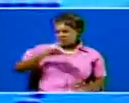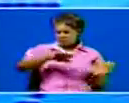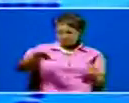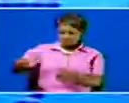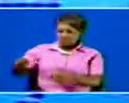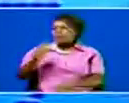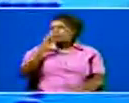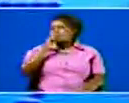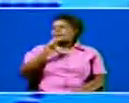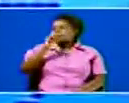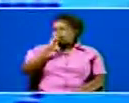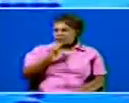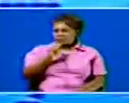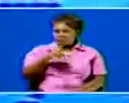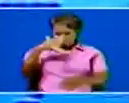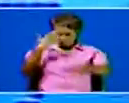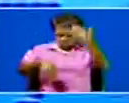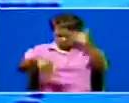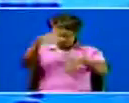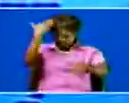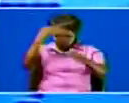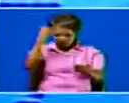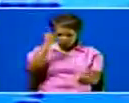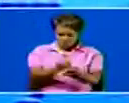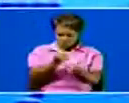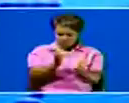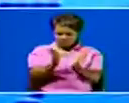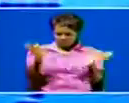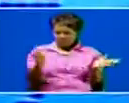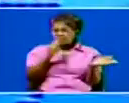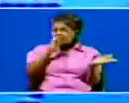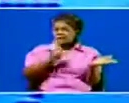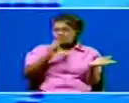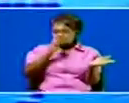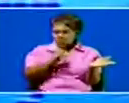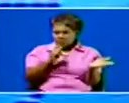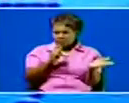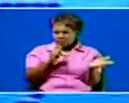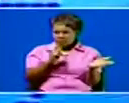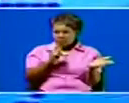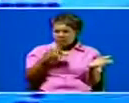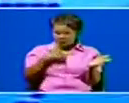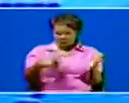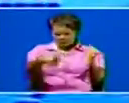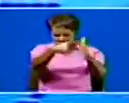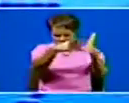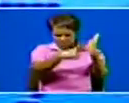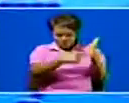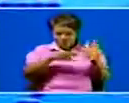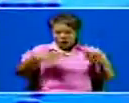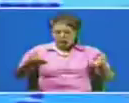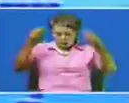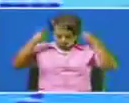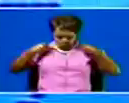tuelekee nchini Tanzania, ambapo vyuo vikuu na ofisi za umma nchini Tanzania zina mwongozo maalum wa mavazi ambao unazingatiwa